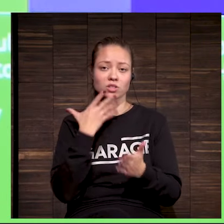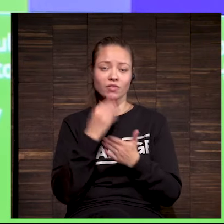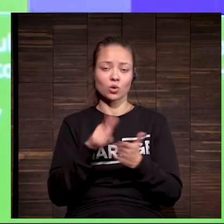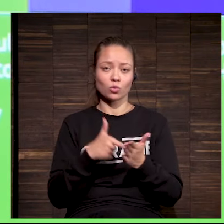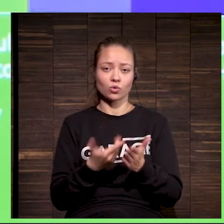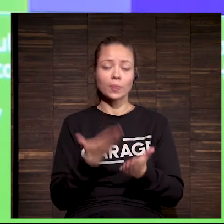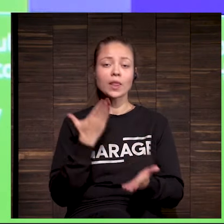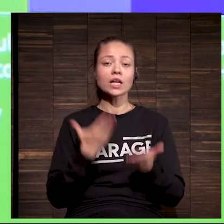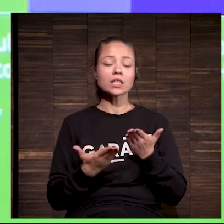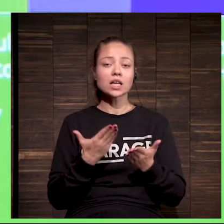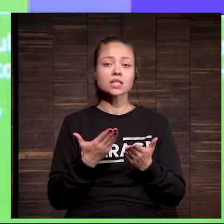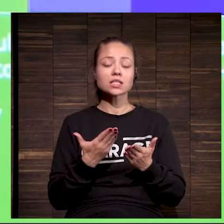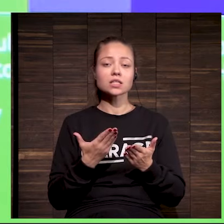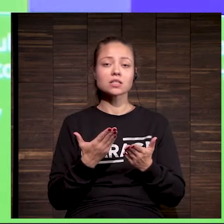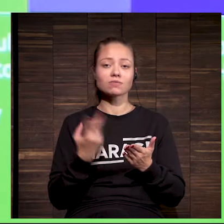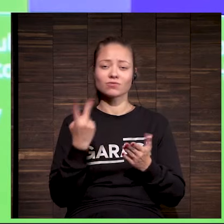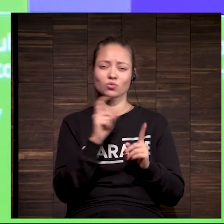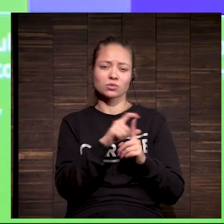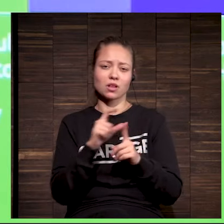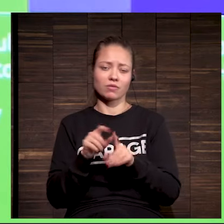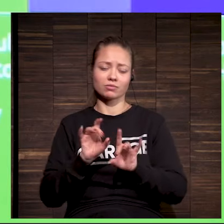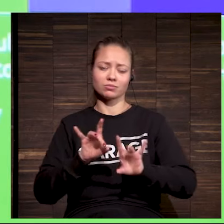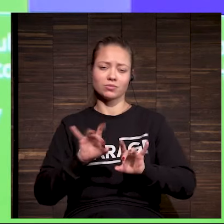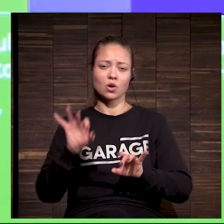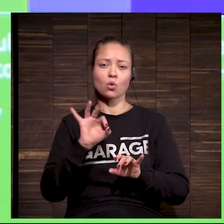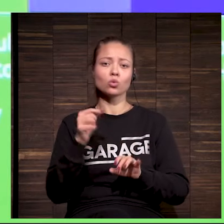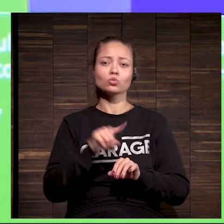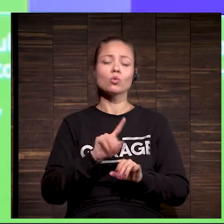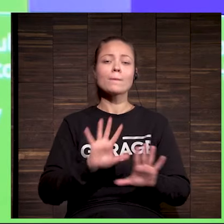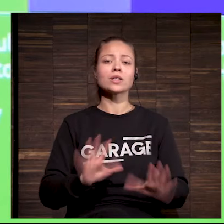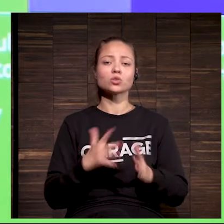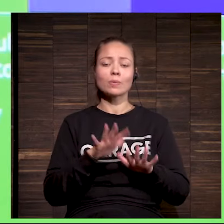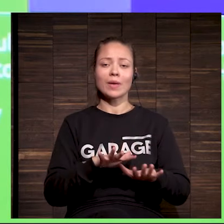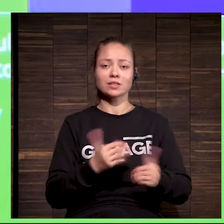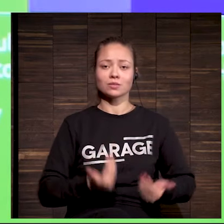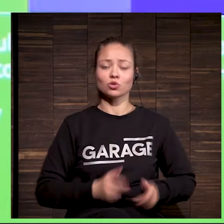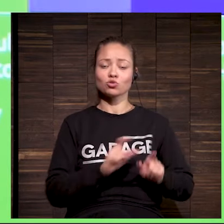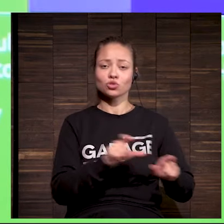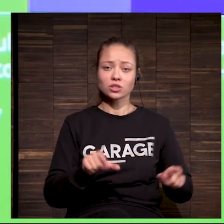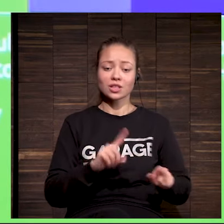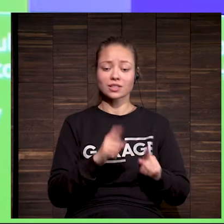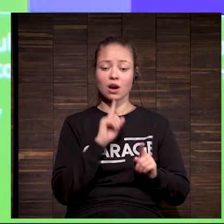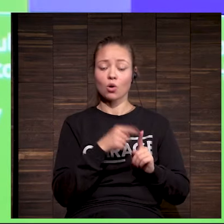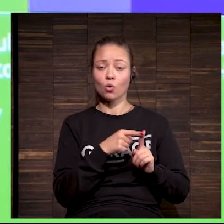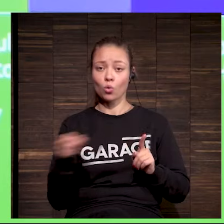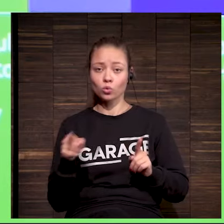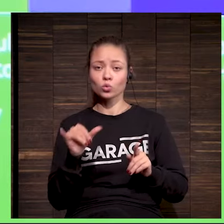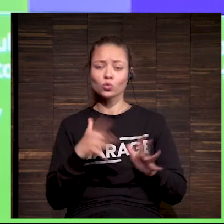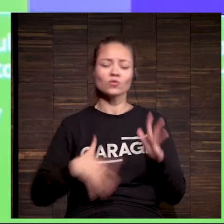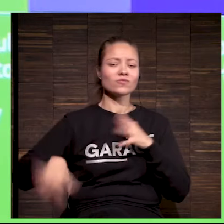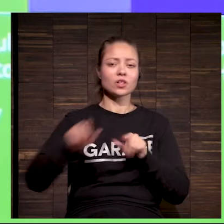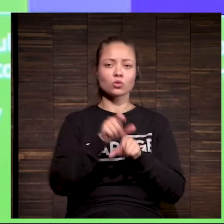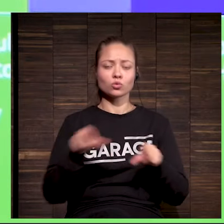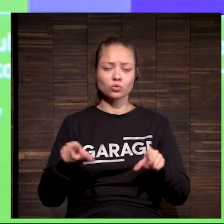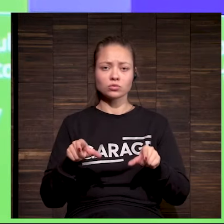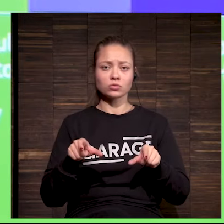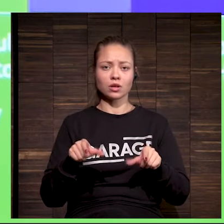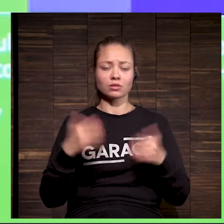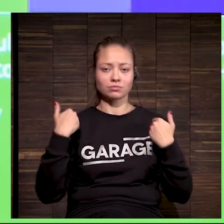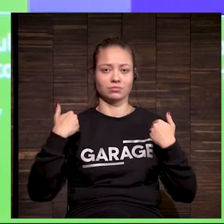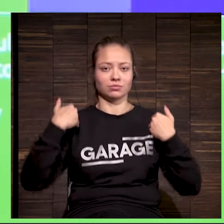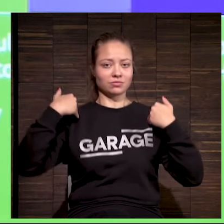если в двух словах сказать что произошло с местными жителями за год у всех людей вы равнялась